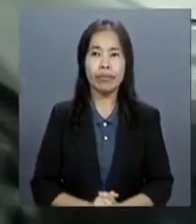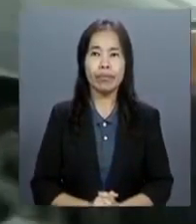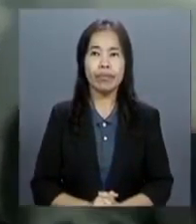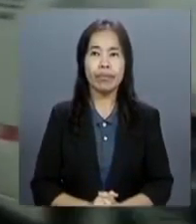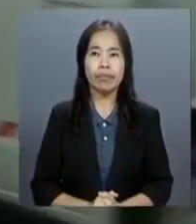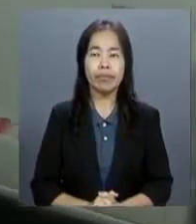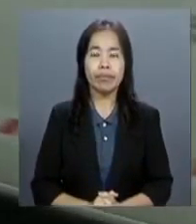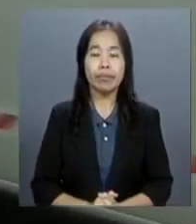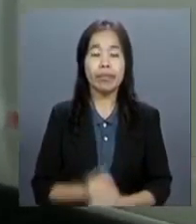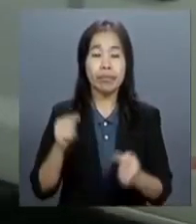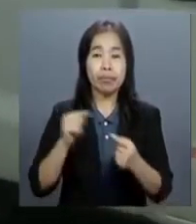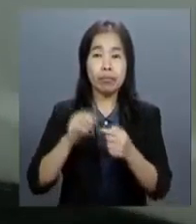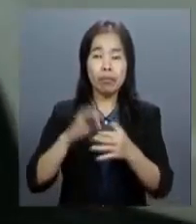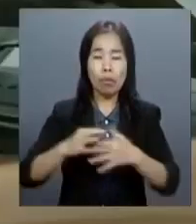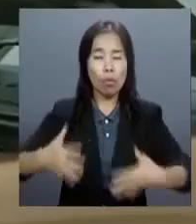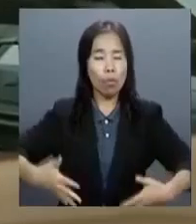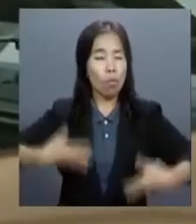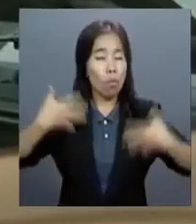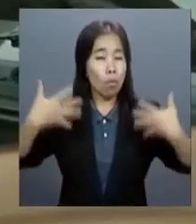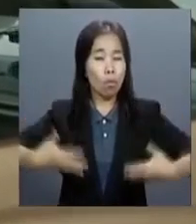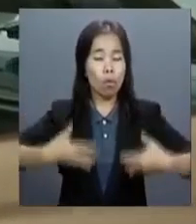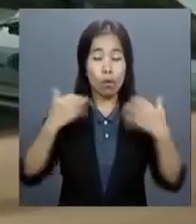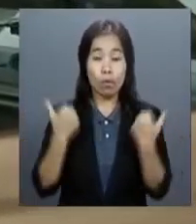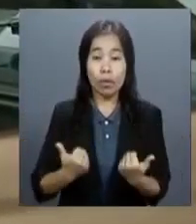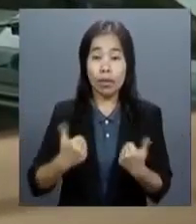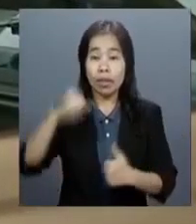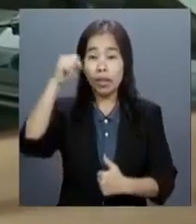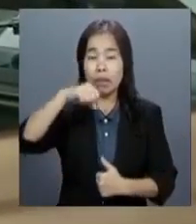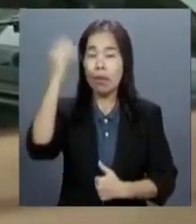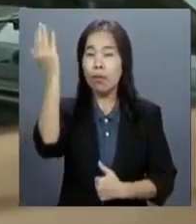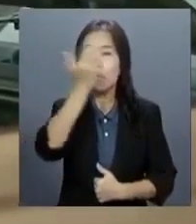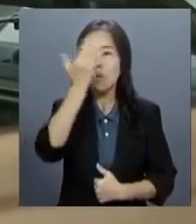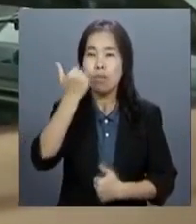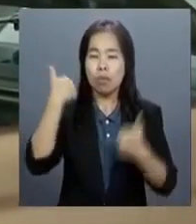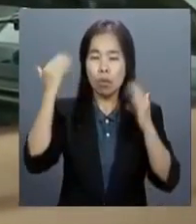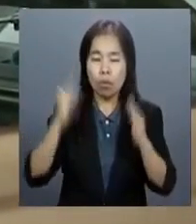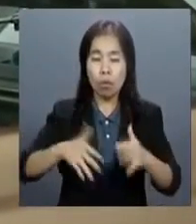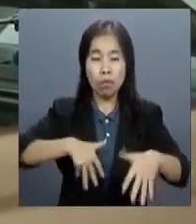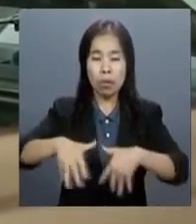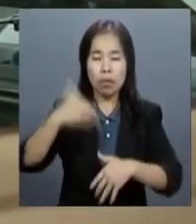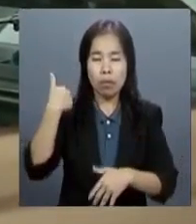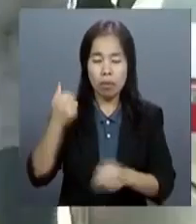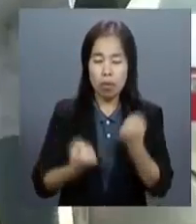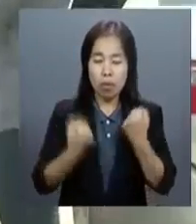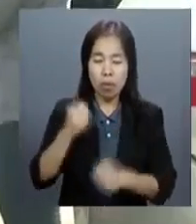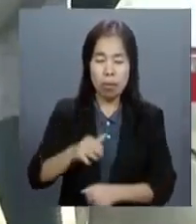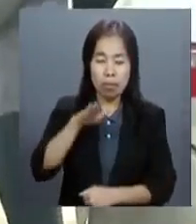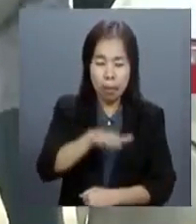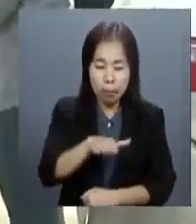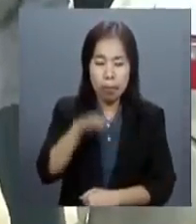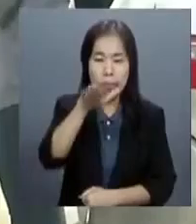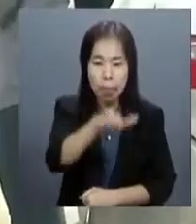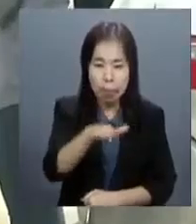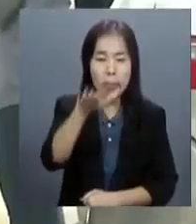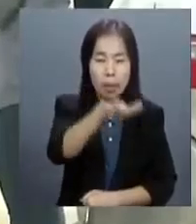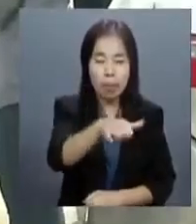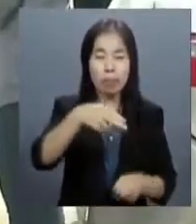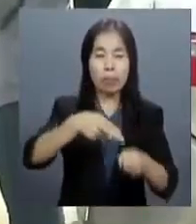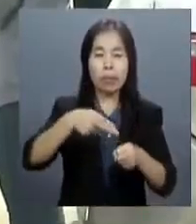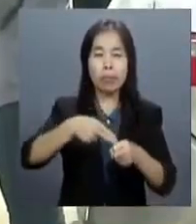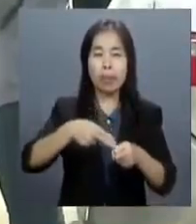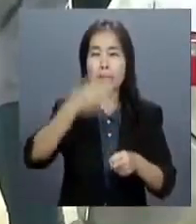ท่ามกลางสภาพอากาศที่ร้อนจัดในวันนี้ก็ทำให้เห็นนะคะว่าประชาชนได้มีการแวะพักตามปั๊มน้ำมันตลอดเส้นทางเพื่อที่